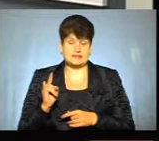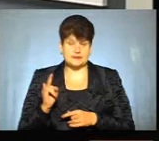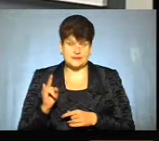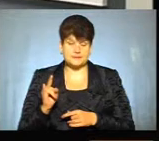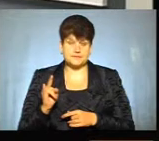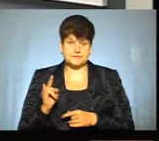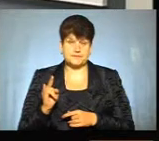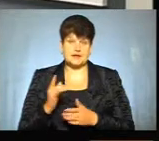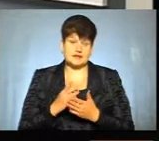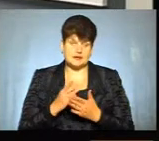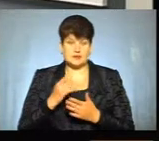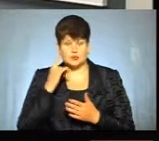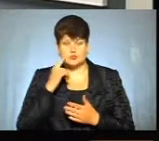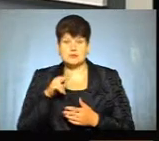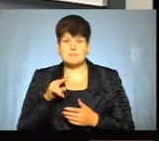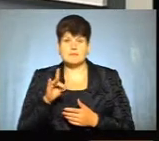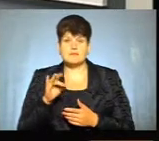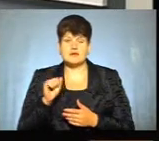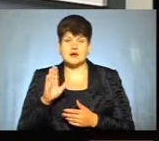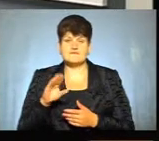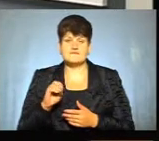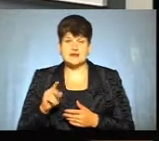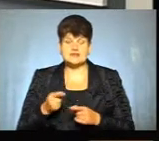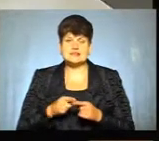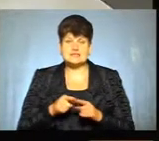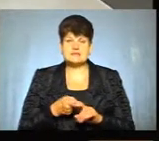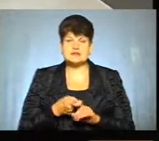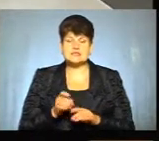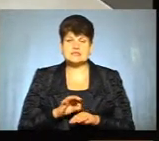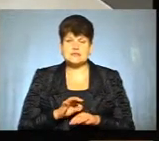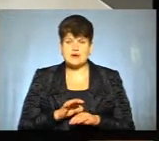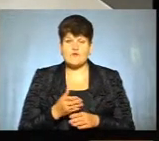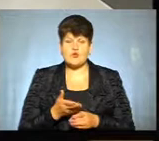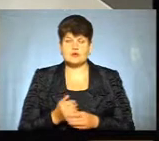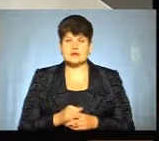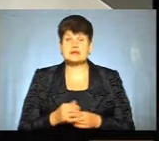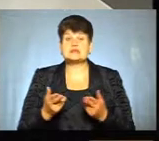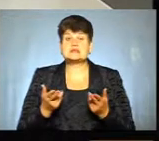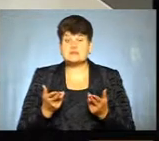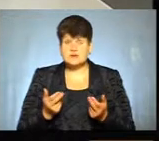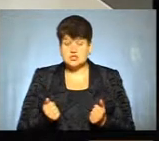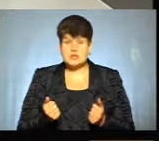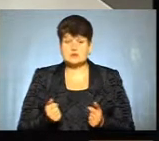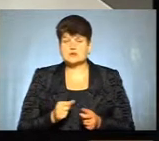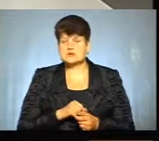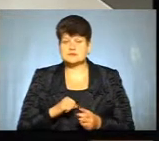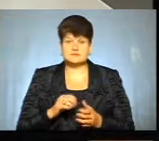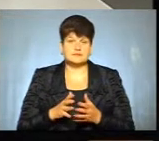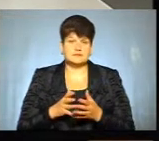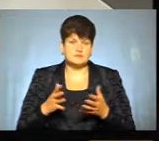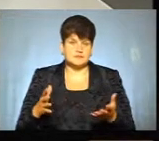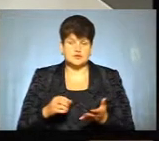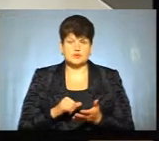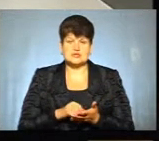є підозра на правець, тобто такі інфекційні захворювання. Звичайно, найбільше це в нас